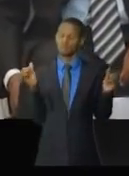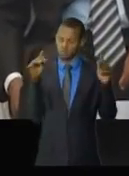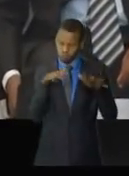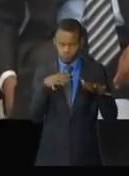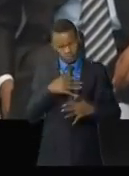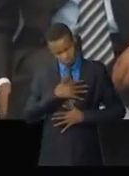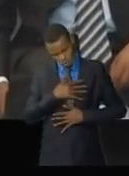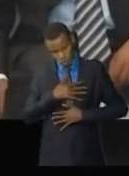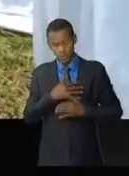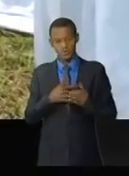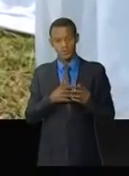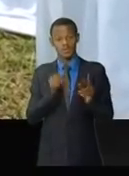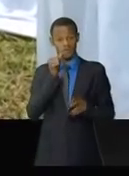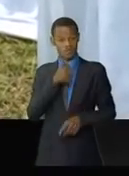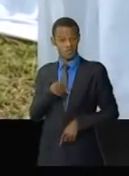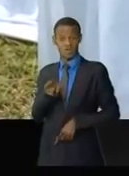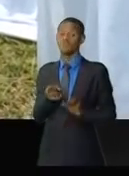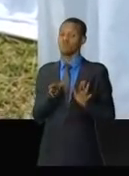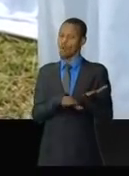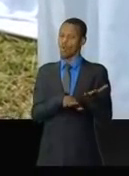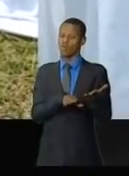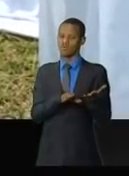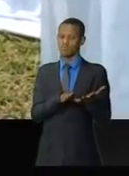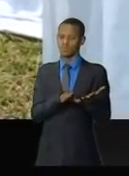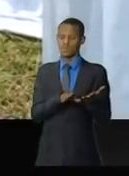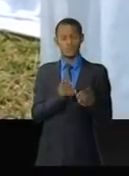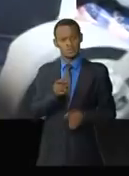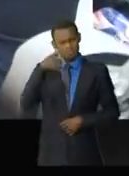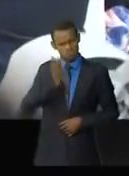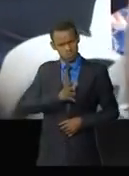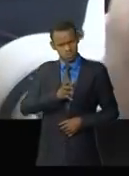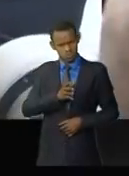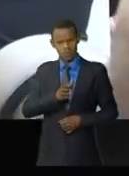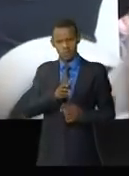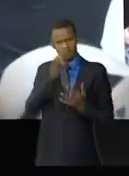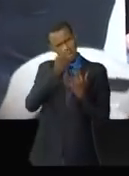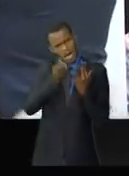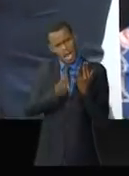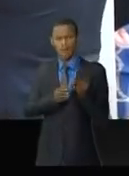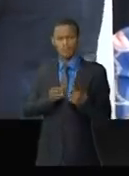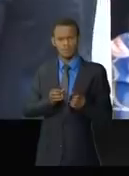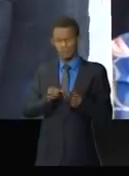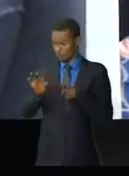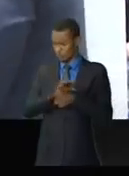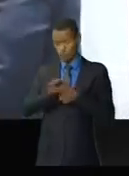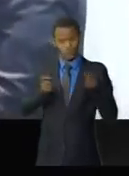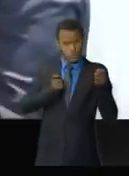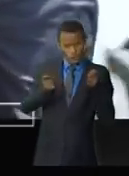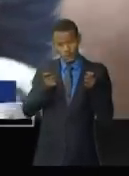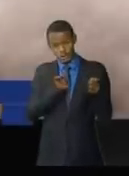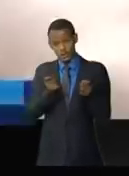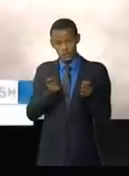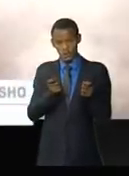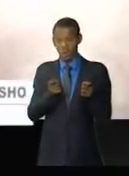date. Bibliothécaire de formation et gestionnaire à la documentation, Madame Kabena-Kapena emporte dans sa tombe